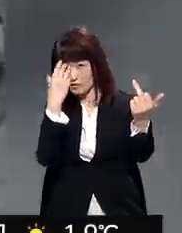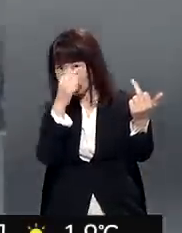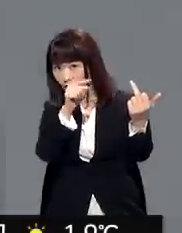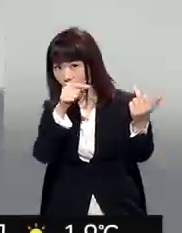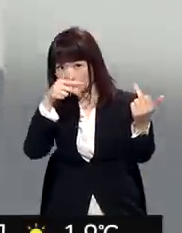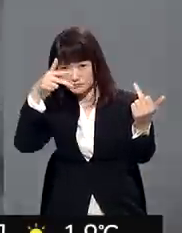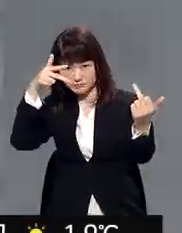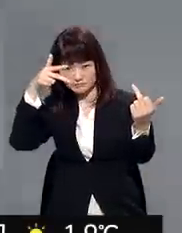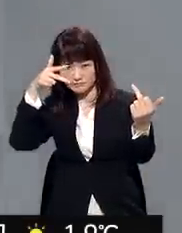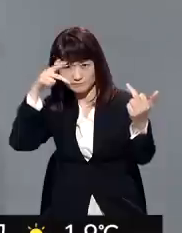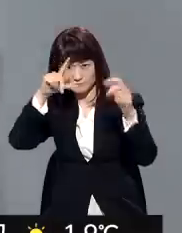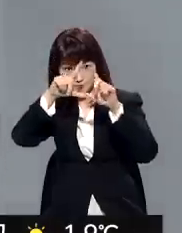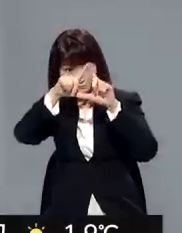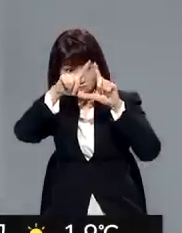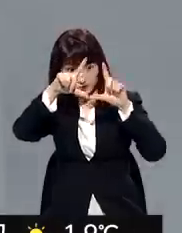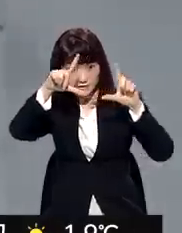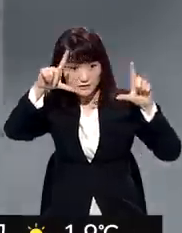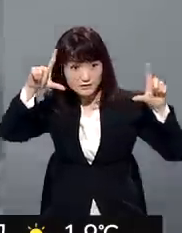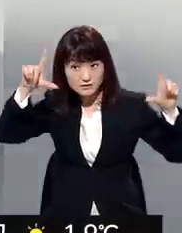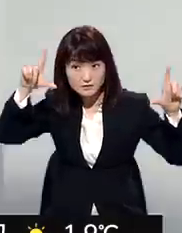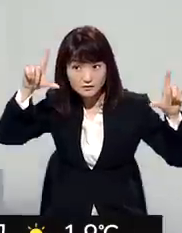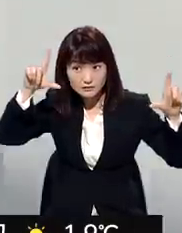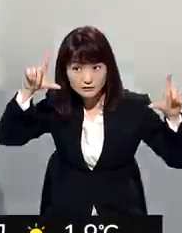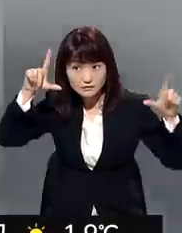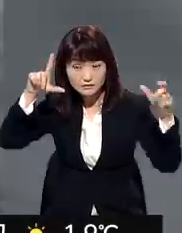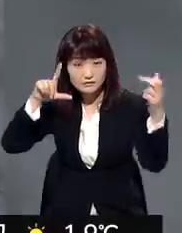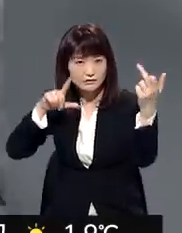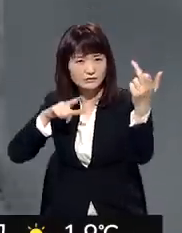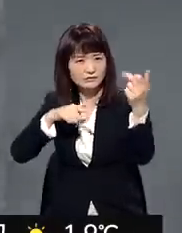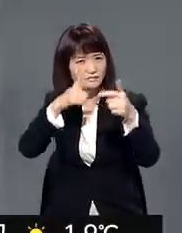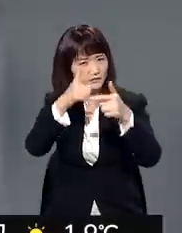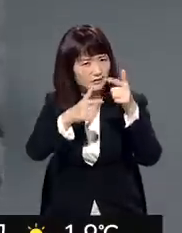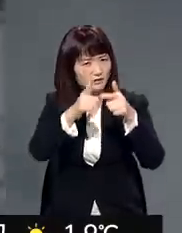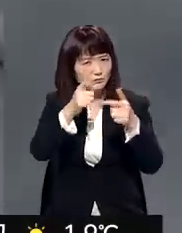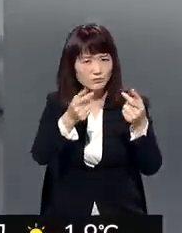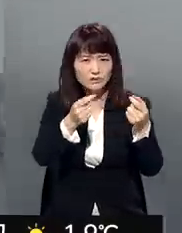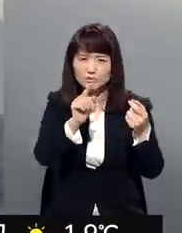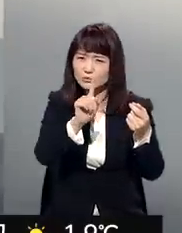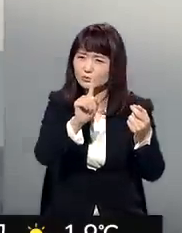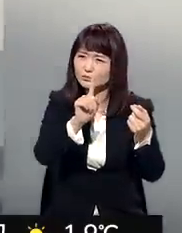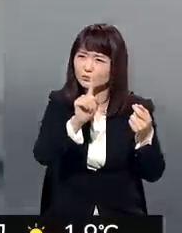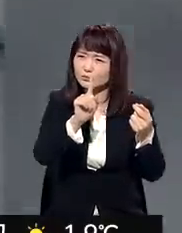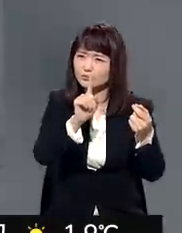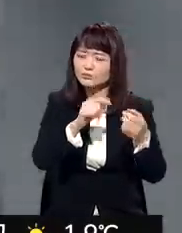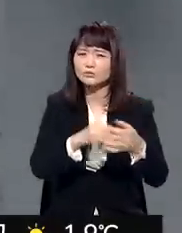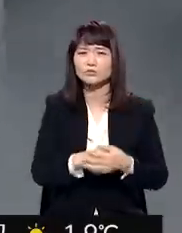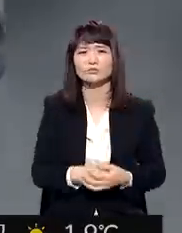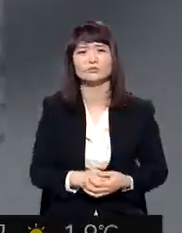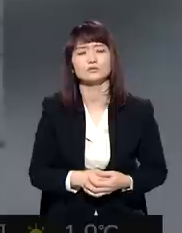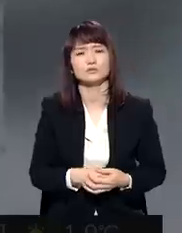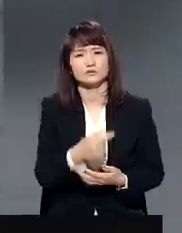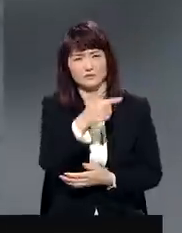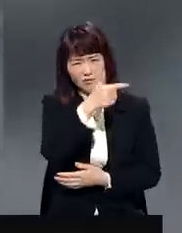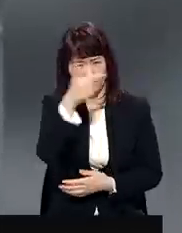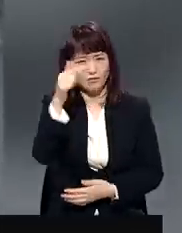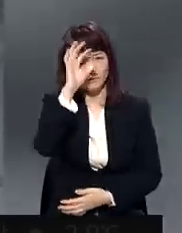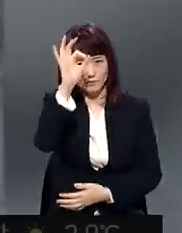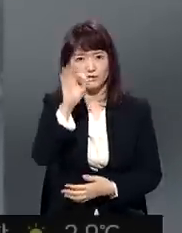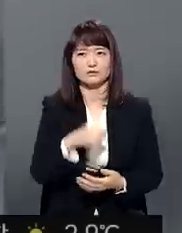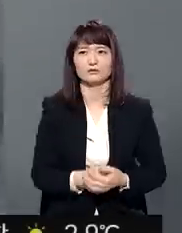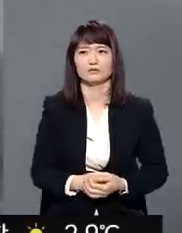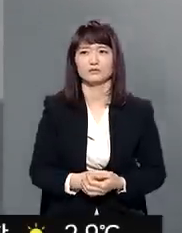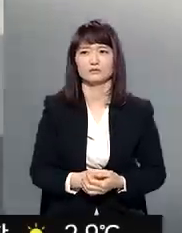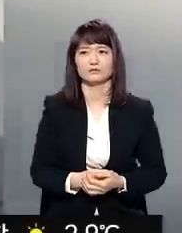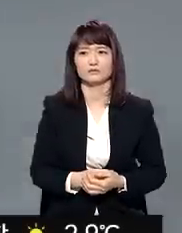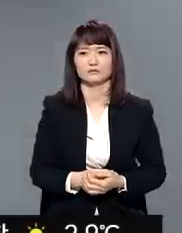카메라로 확대시켜 봅니다 자 큰 나무 같기도 하고 또 오늘 이번에도 좀 엄청 커 보이죠